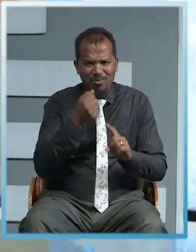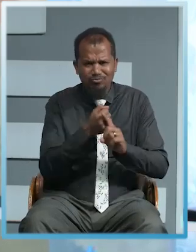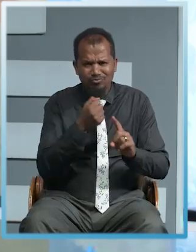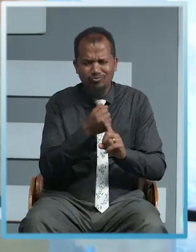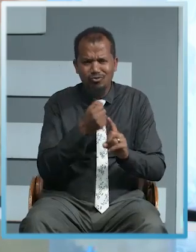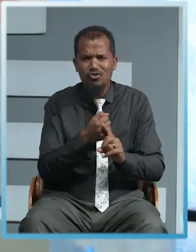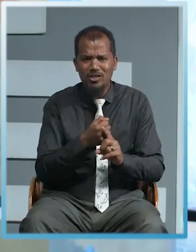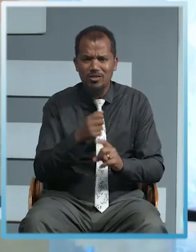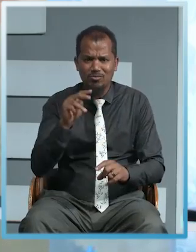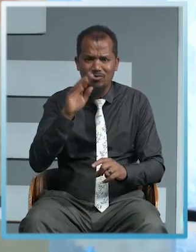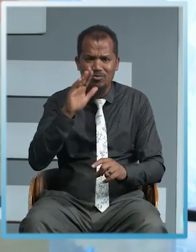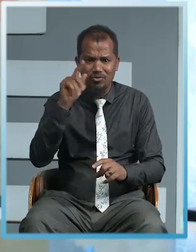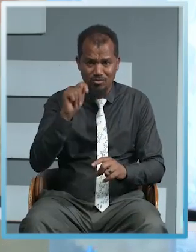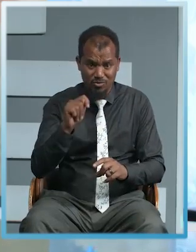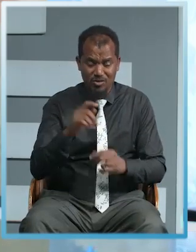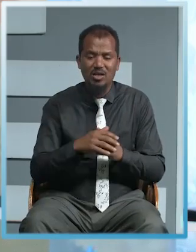ሙግት